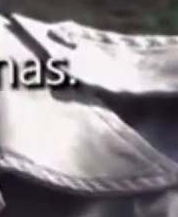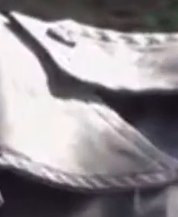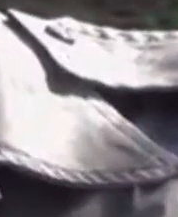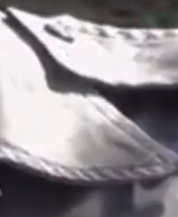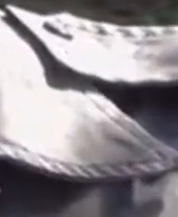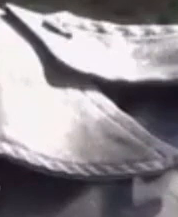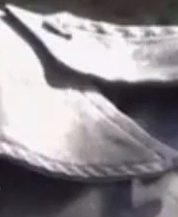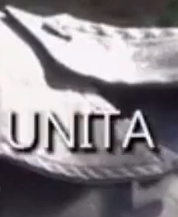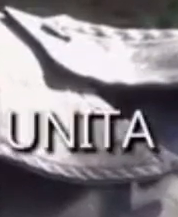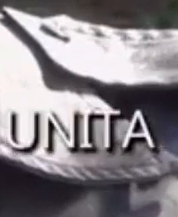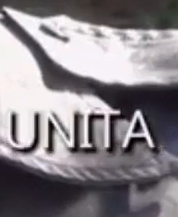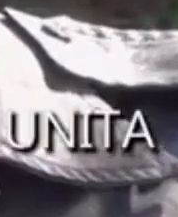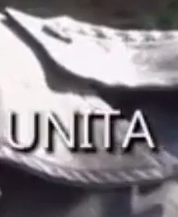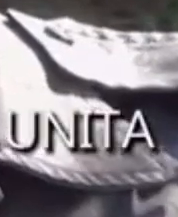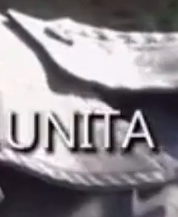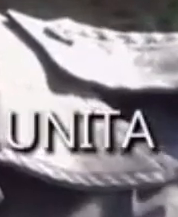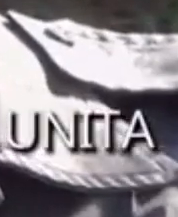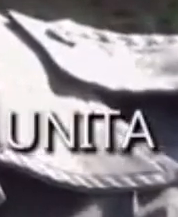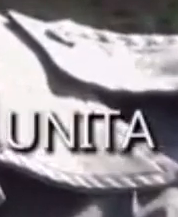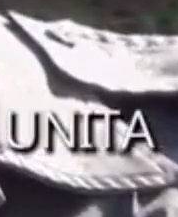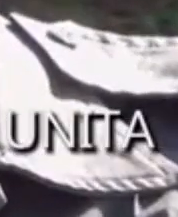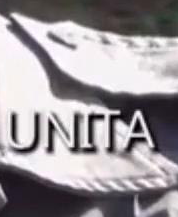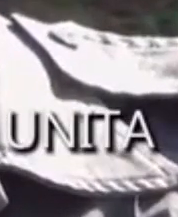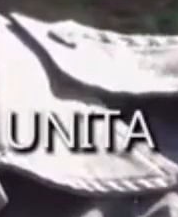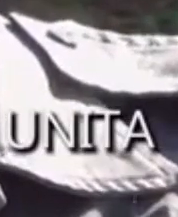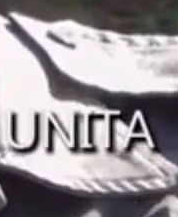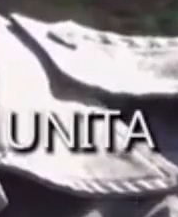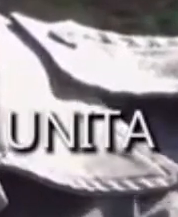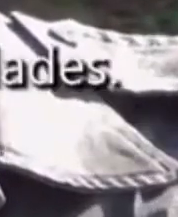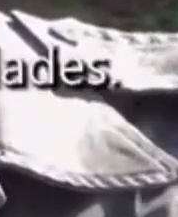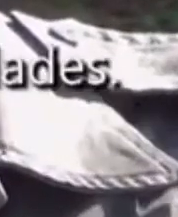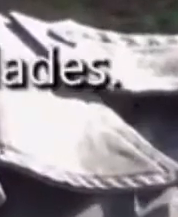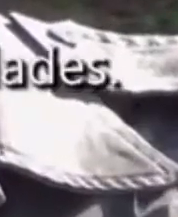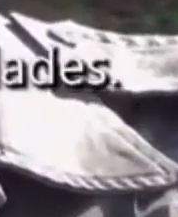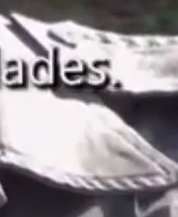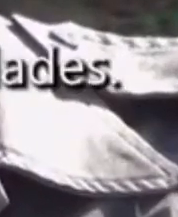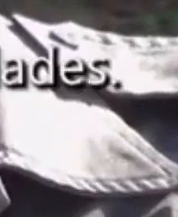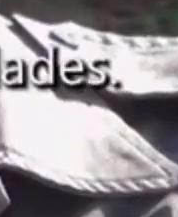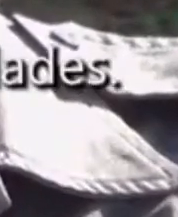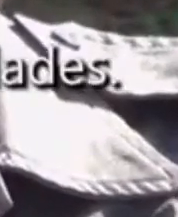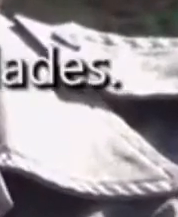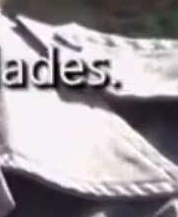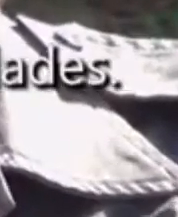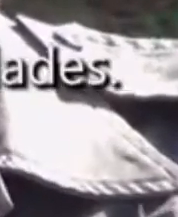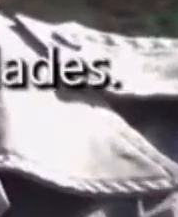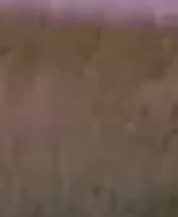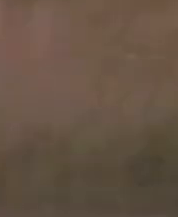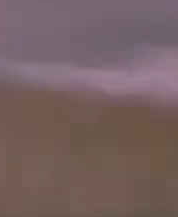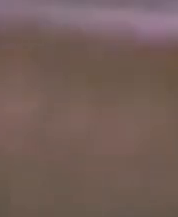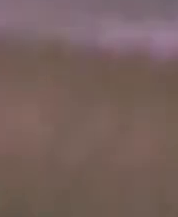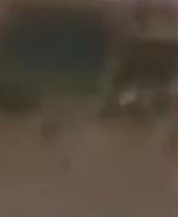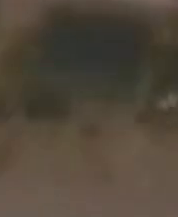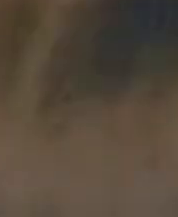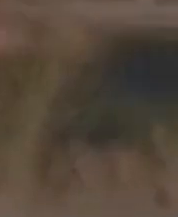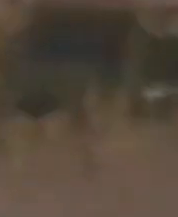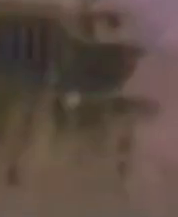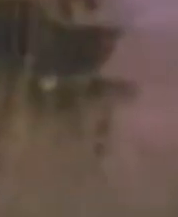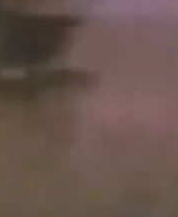гарнизоны. И, соответственно, партизанские отряды УНИТА не могли взять эти города.